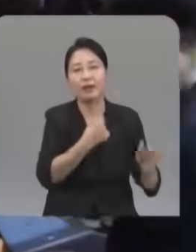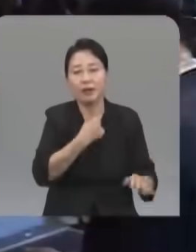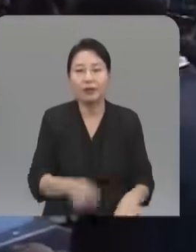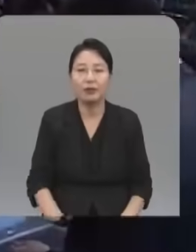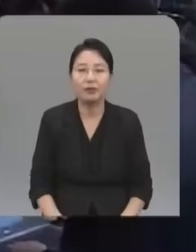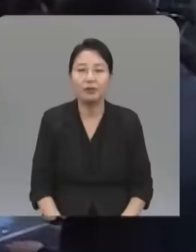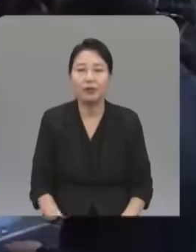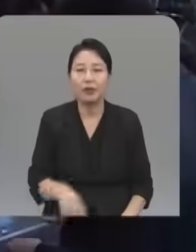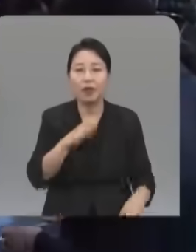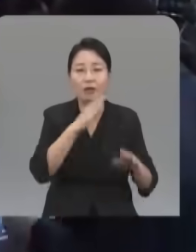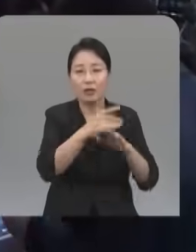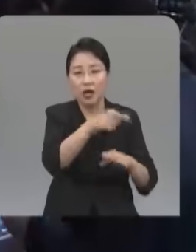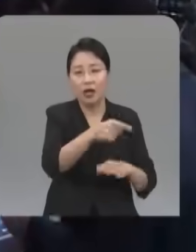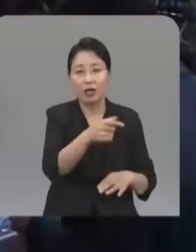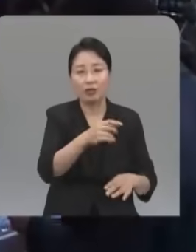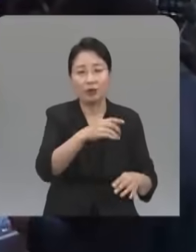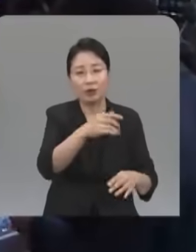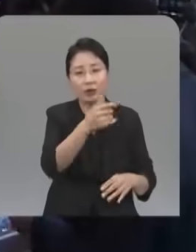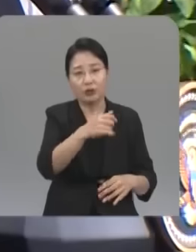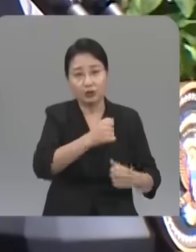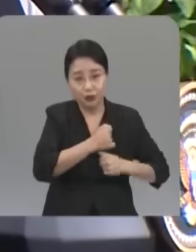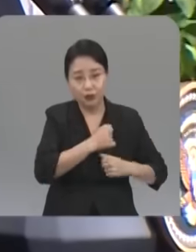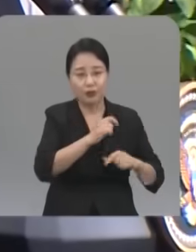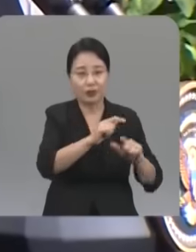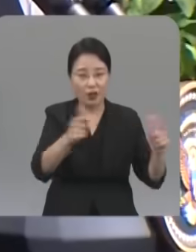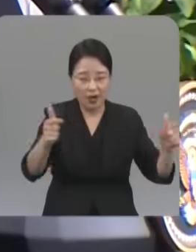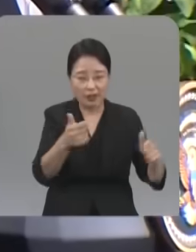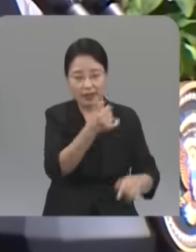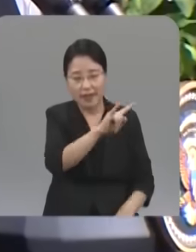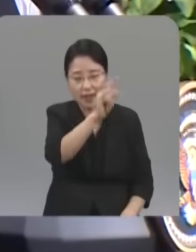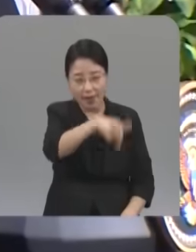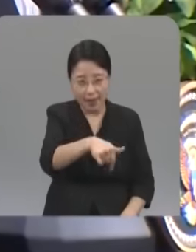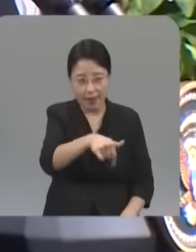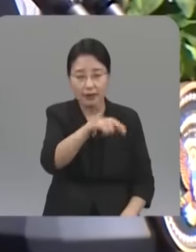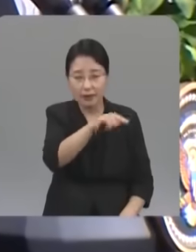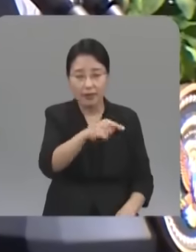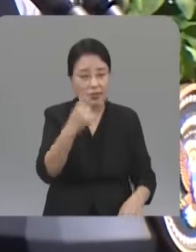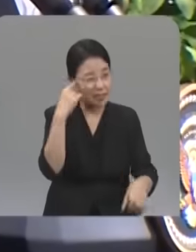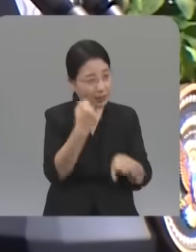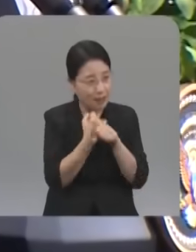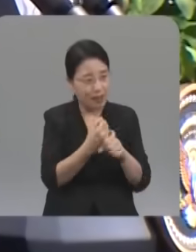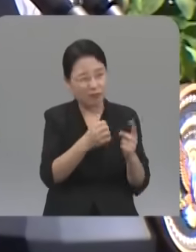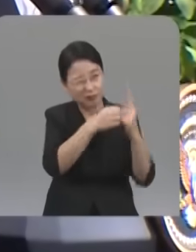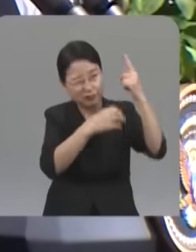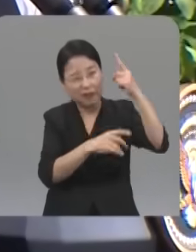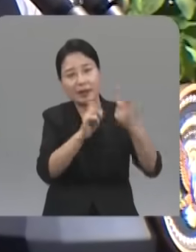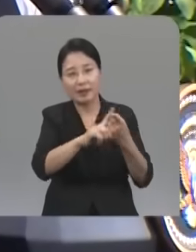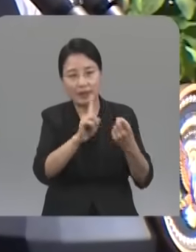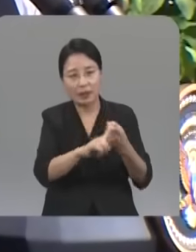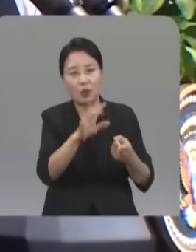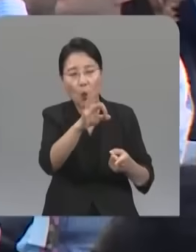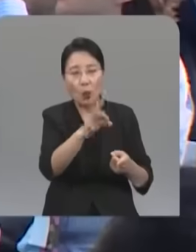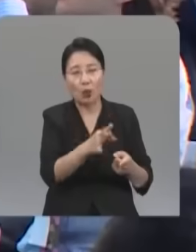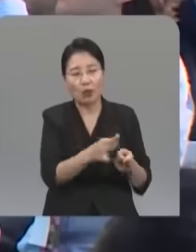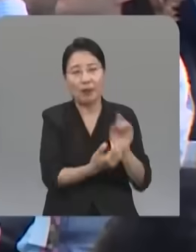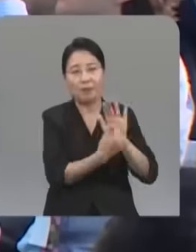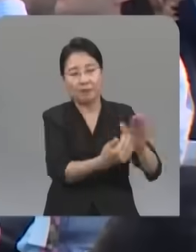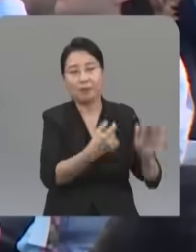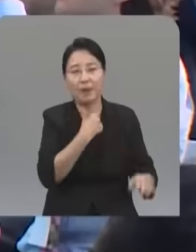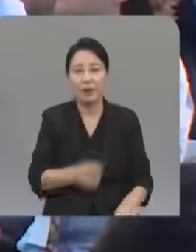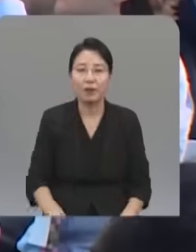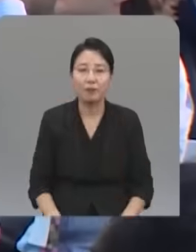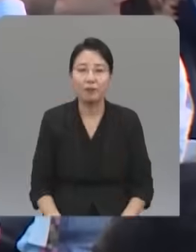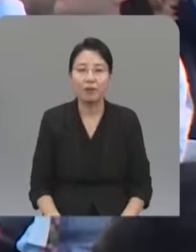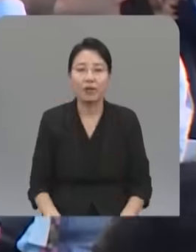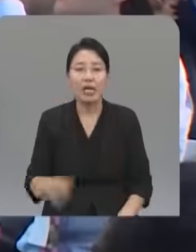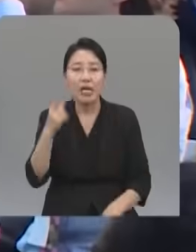높이고 사이버 가상 자산 탈취 등을 막아 핵 개발 돈줄을 죄겠다는 겁니다. 북한 인권 상황을 알리고 납북자,